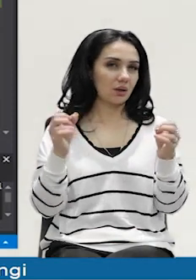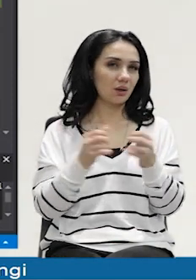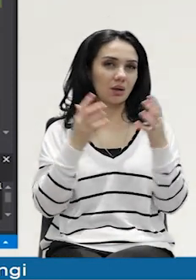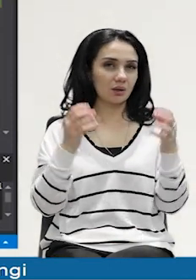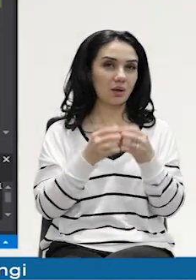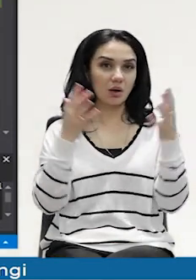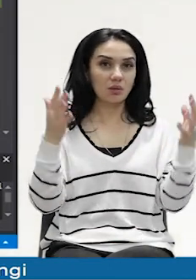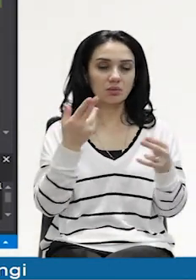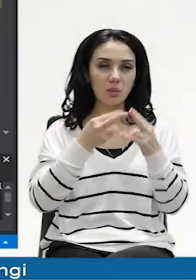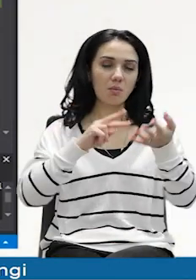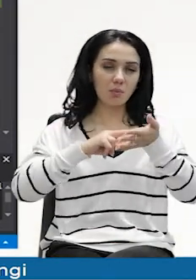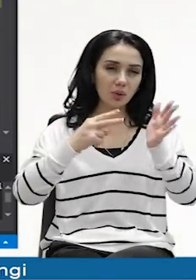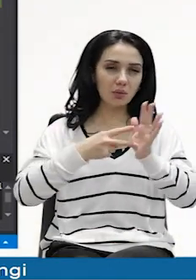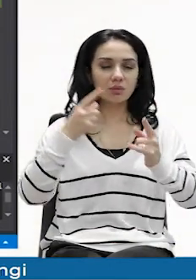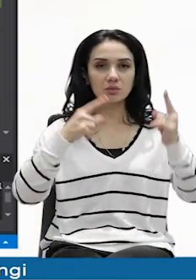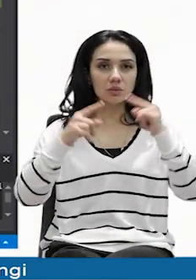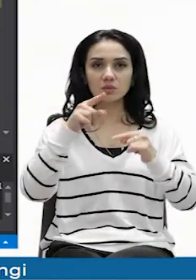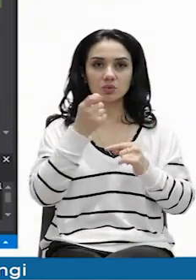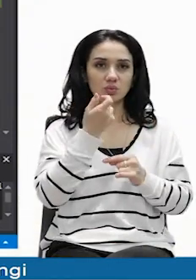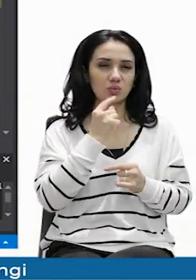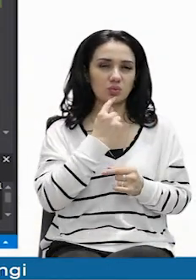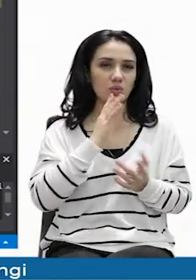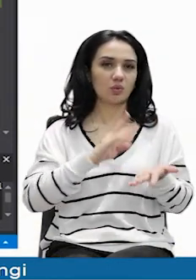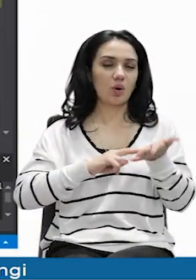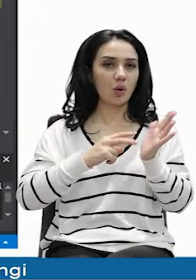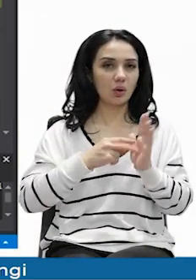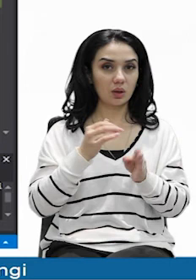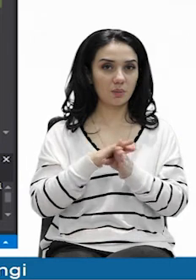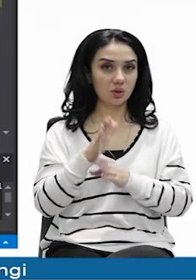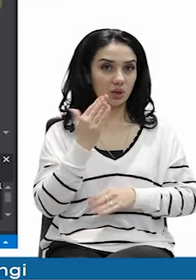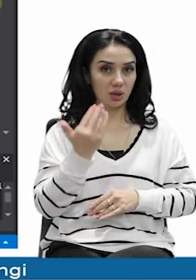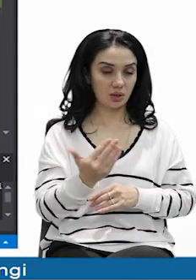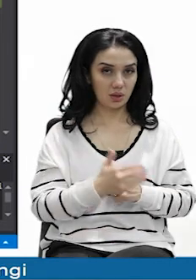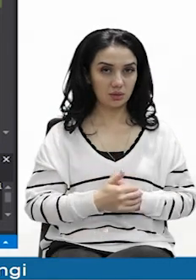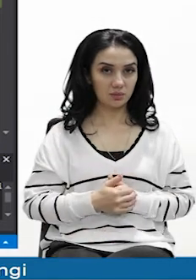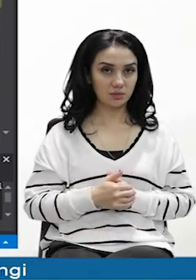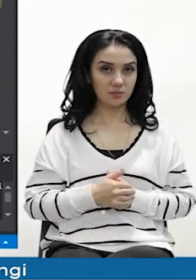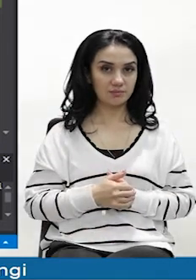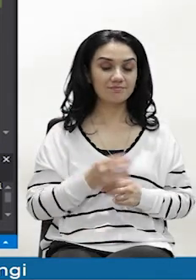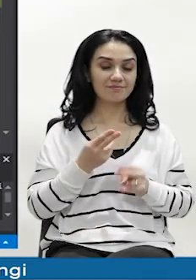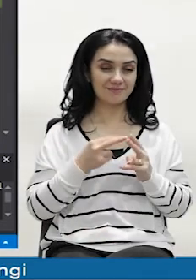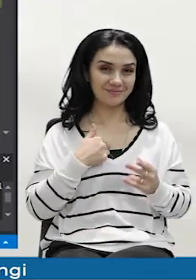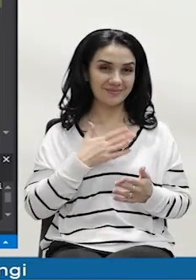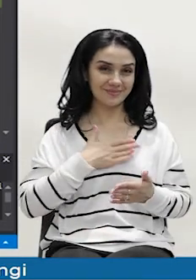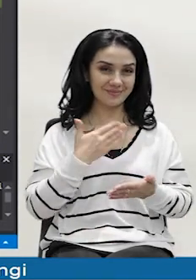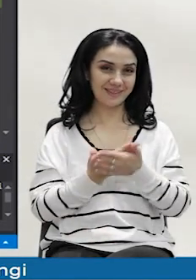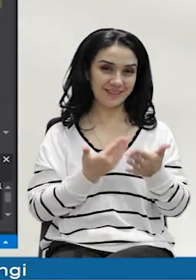kelib qolgandan keyin, proyektlar kelib qolganda qiynalib qolasizlar, loyihalar bajarganingizda. Bu meni